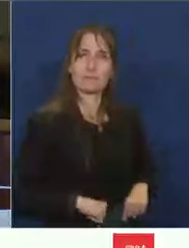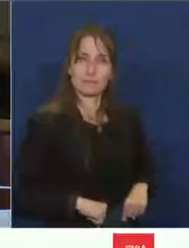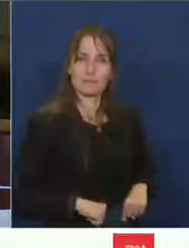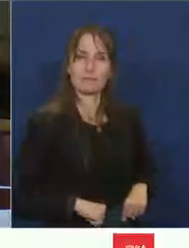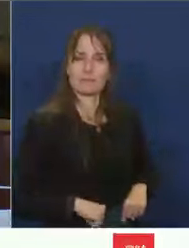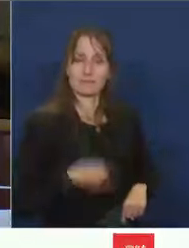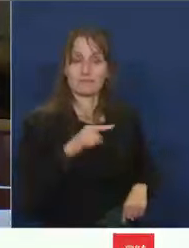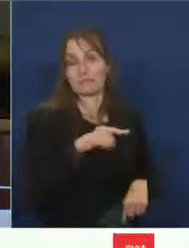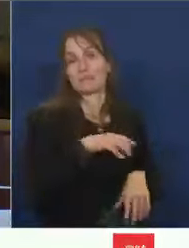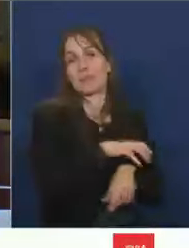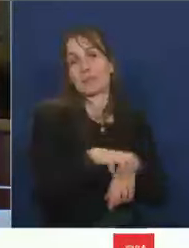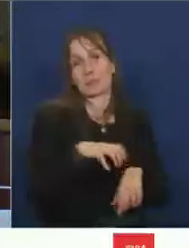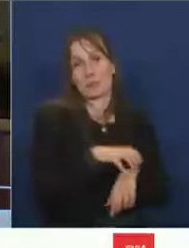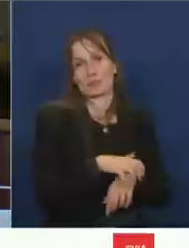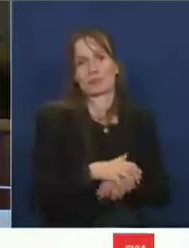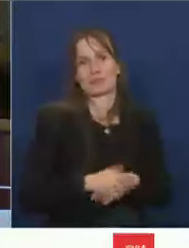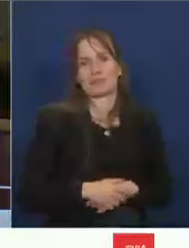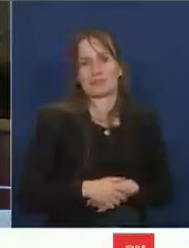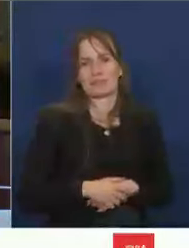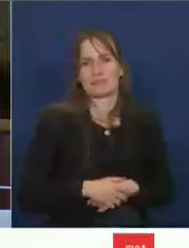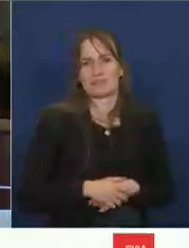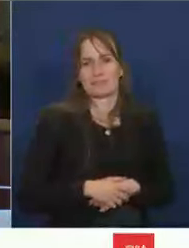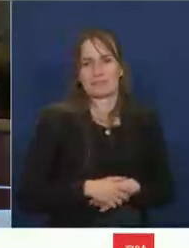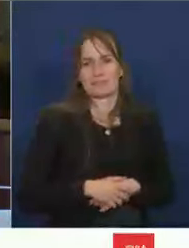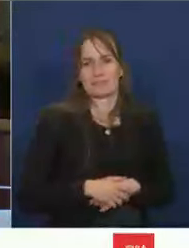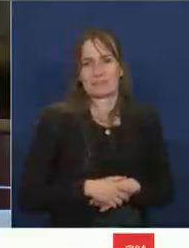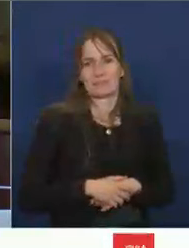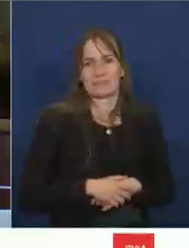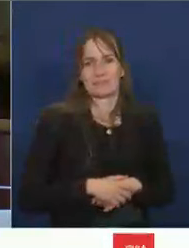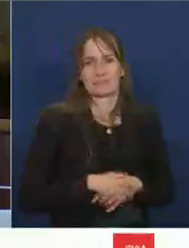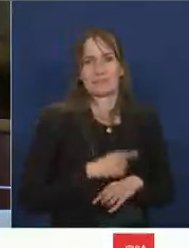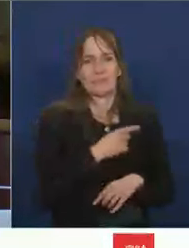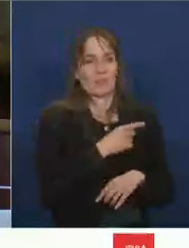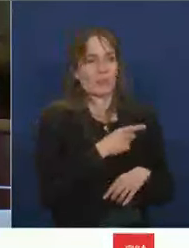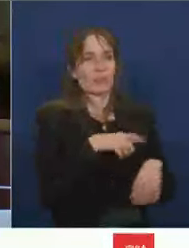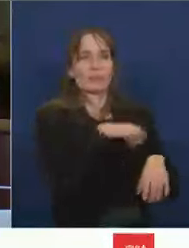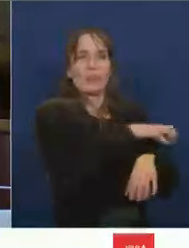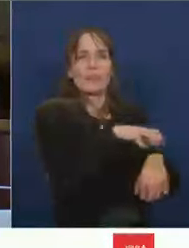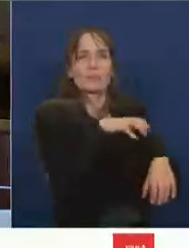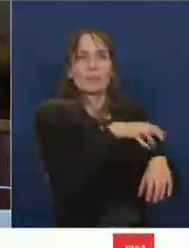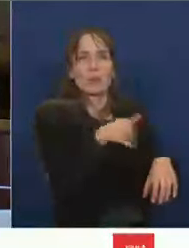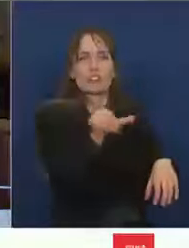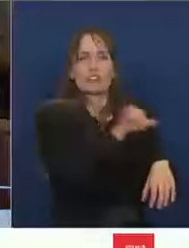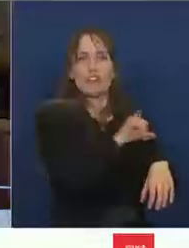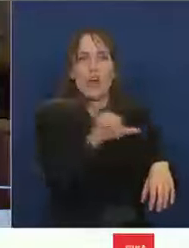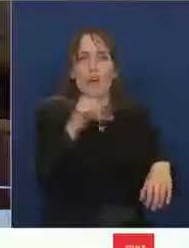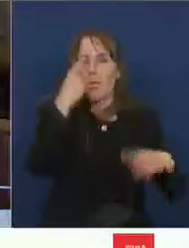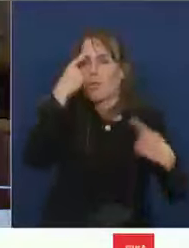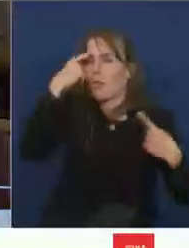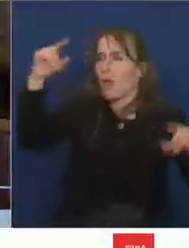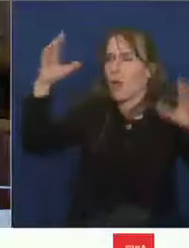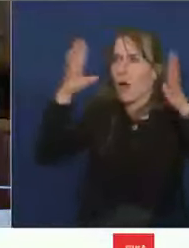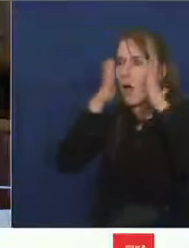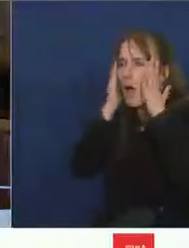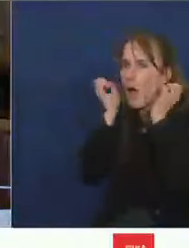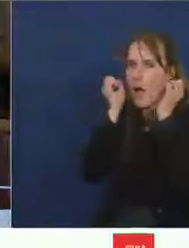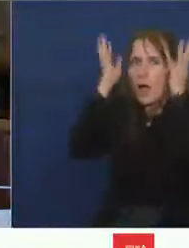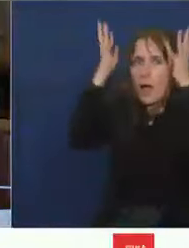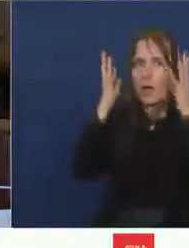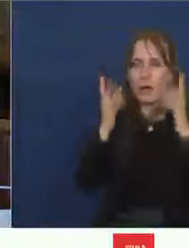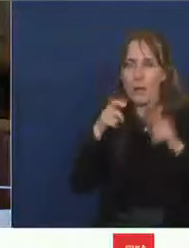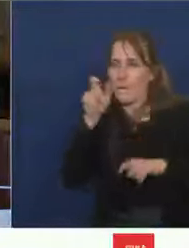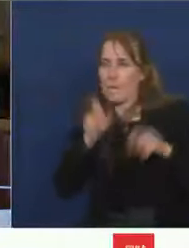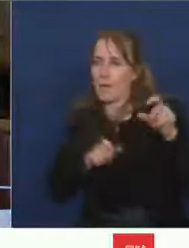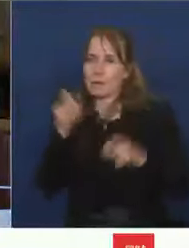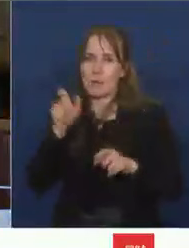la préfecture. Et en aucun cas la préfecture ne s'est indignée du fait que cette place soit fréquentée par des dealers ou